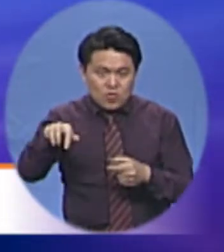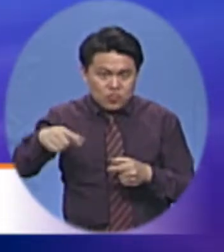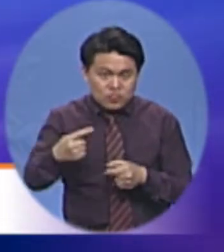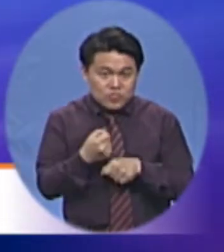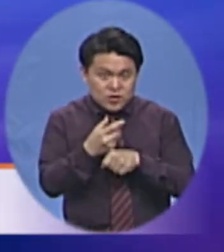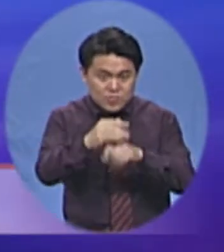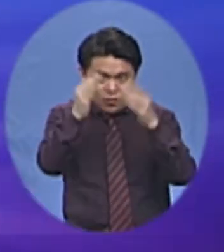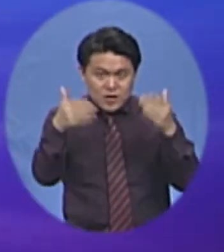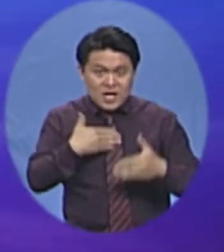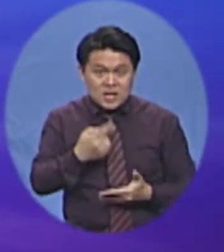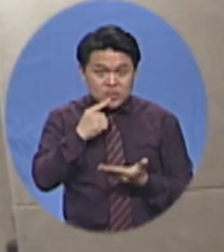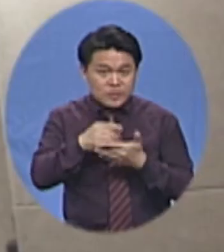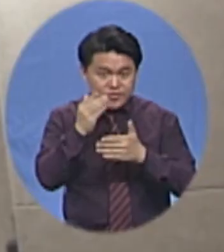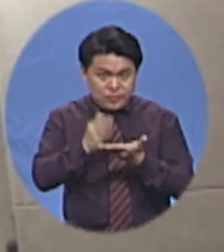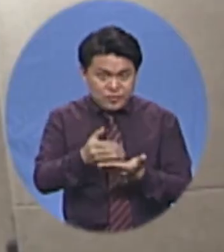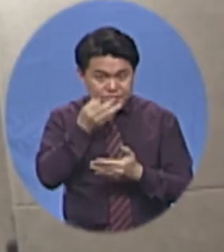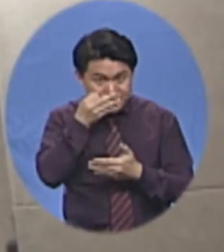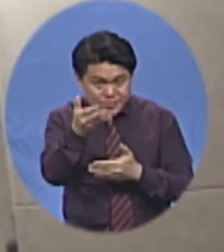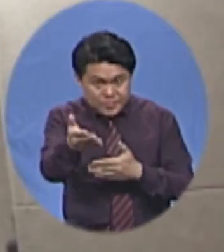함께 보시죠.